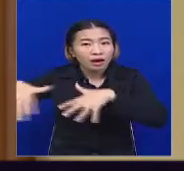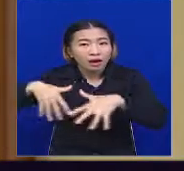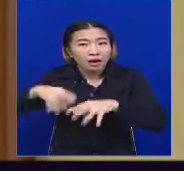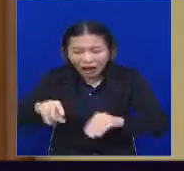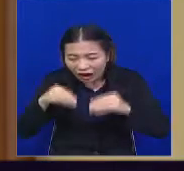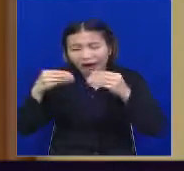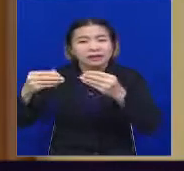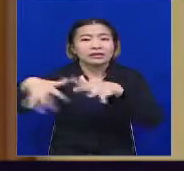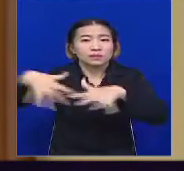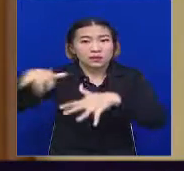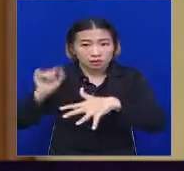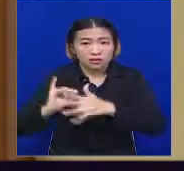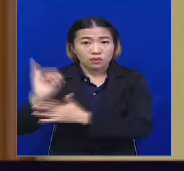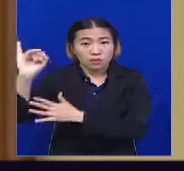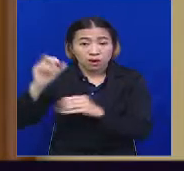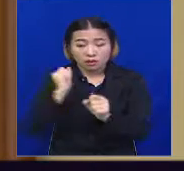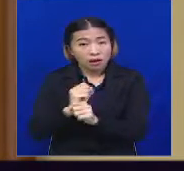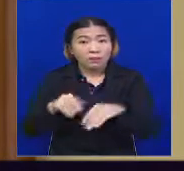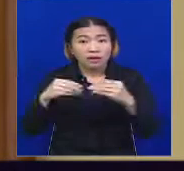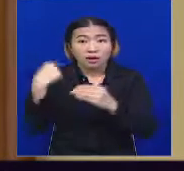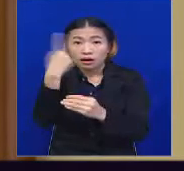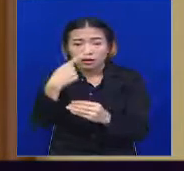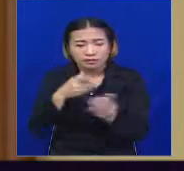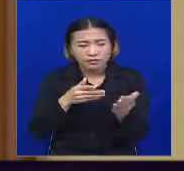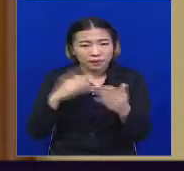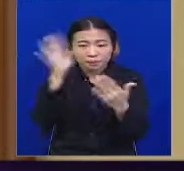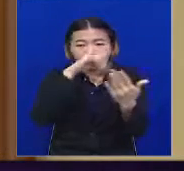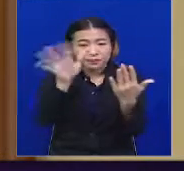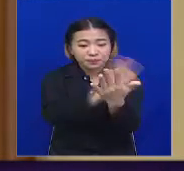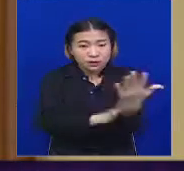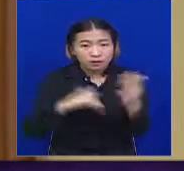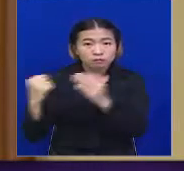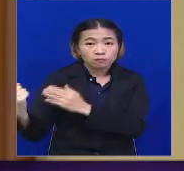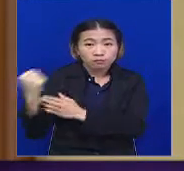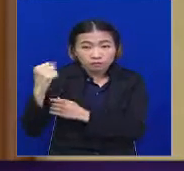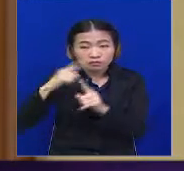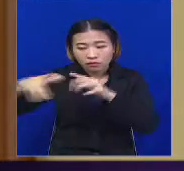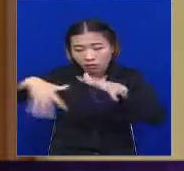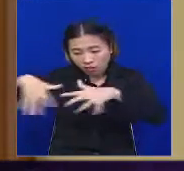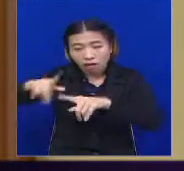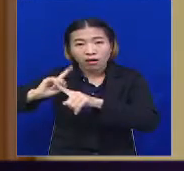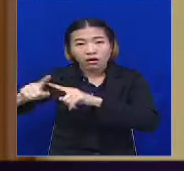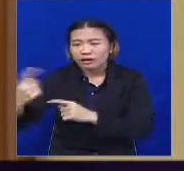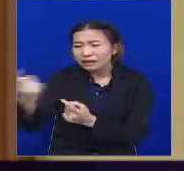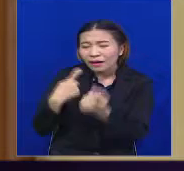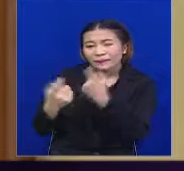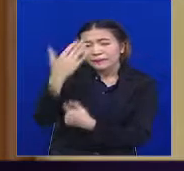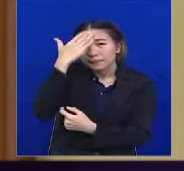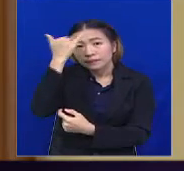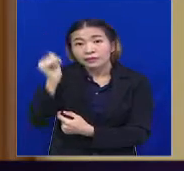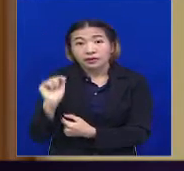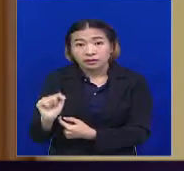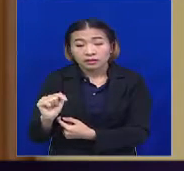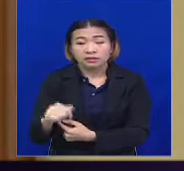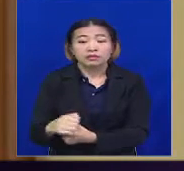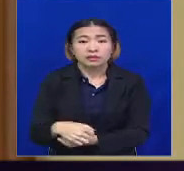ะทำให้ใครประเทศมั่นคงทำให้ใครประชาชนก็ถามทำไมไม่ได้นอนคิด